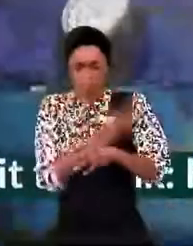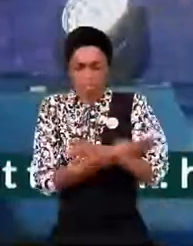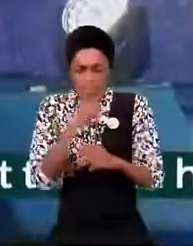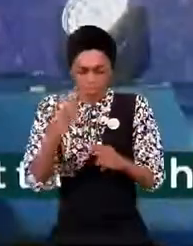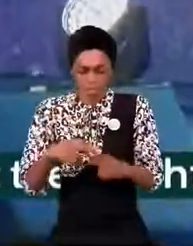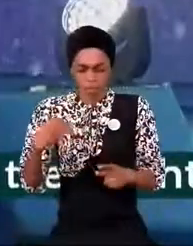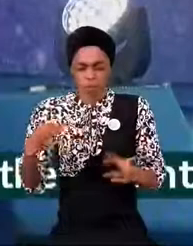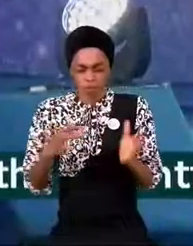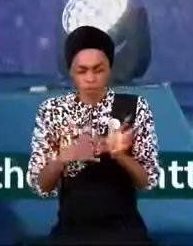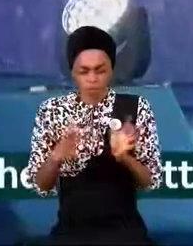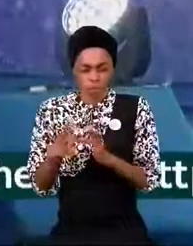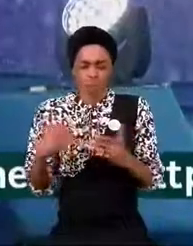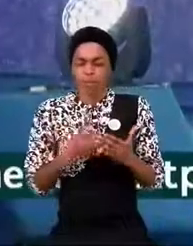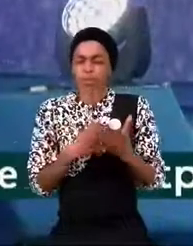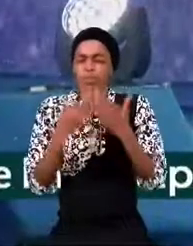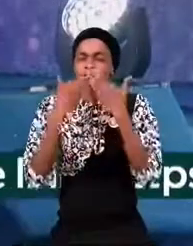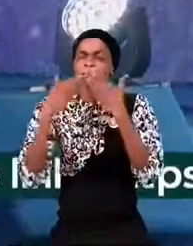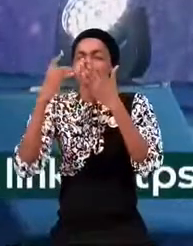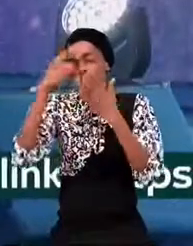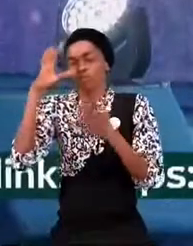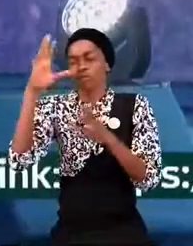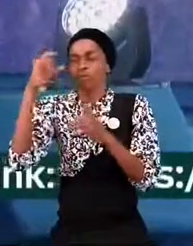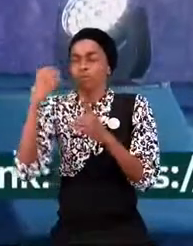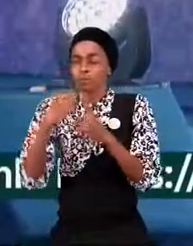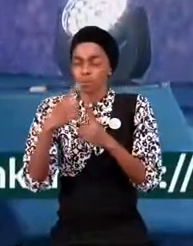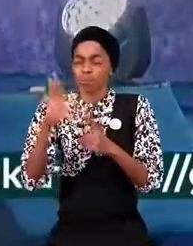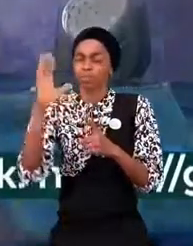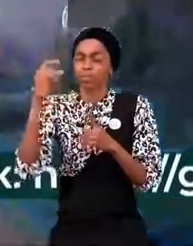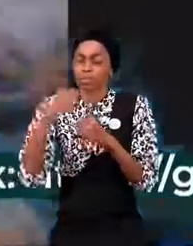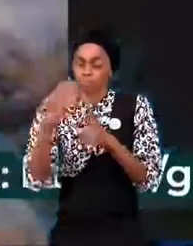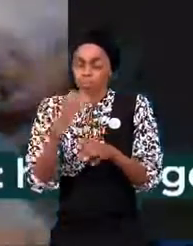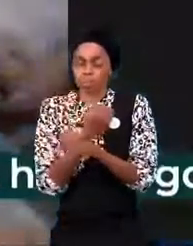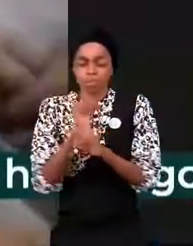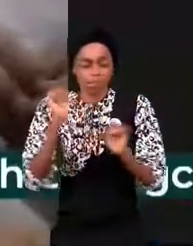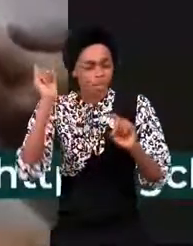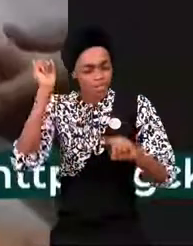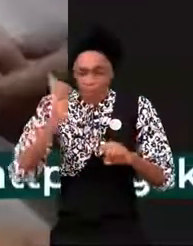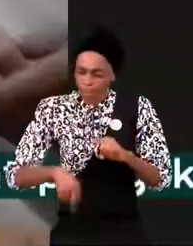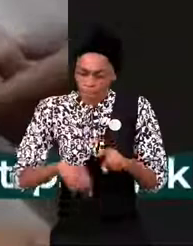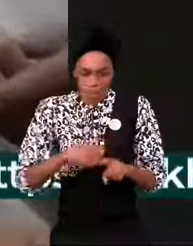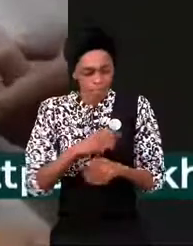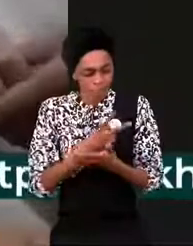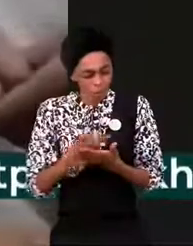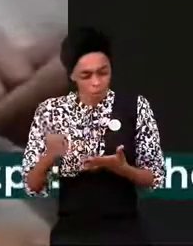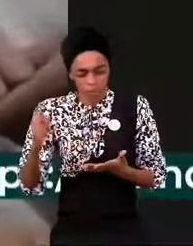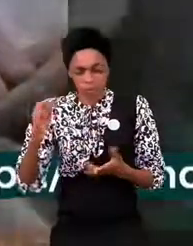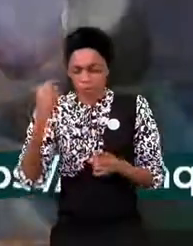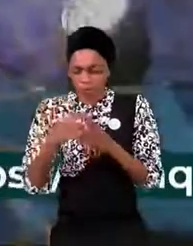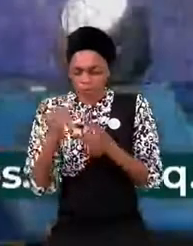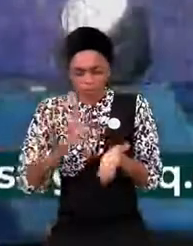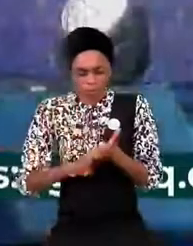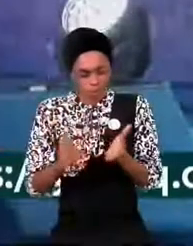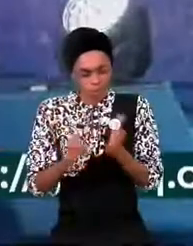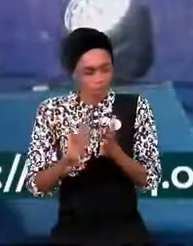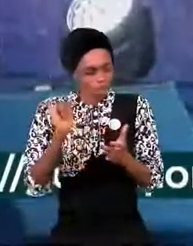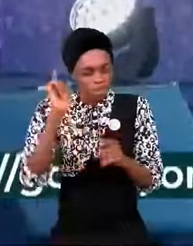ta parole. Parole de salut qui ne peut faillir. Parole de pardon qui ne peut faillir. Parole de rédemption qui ne